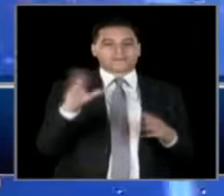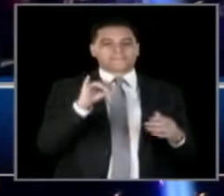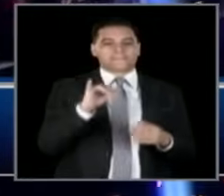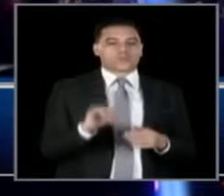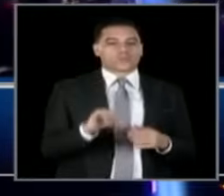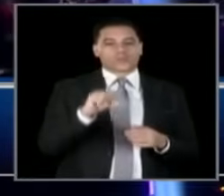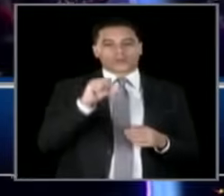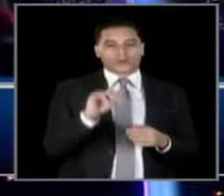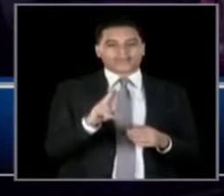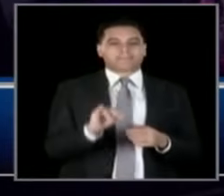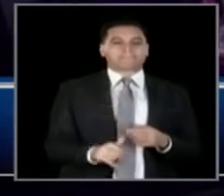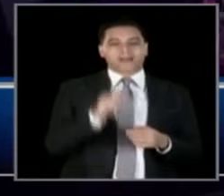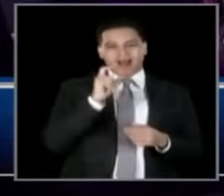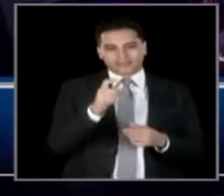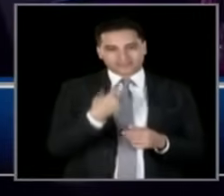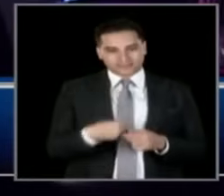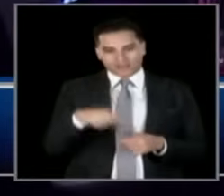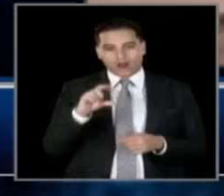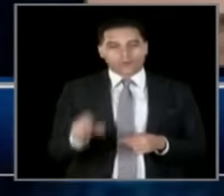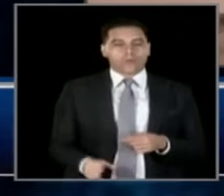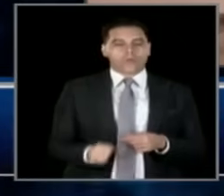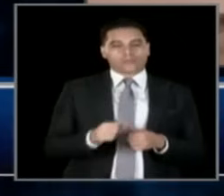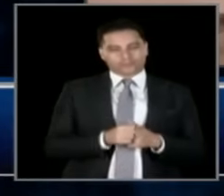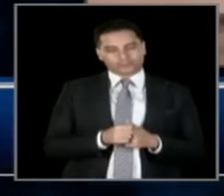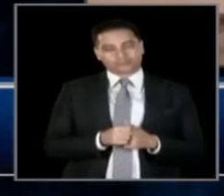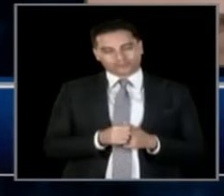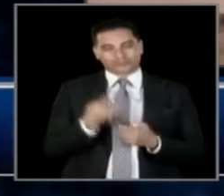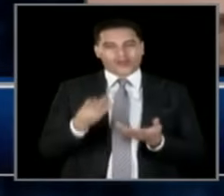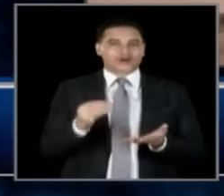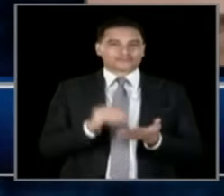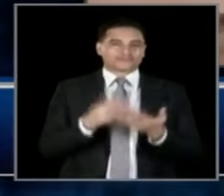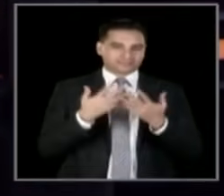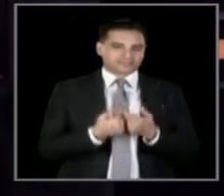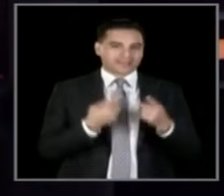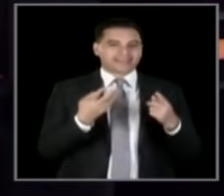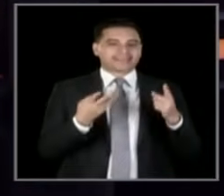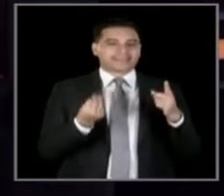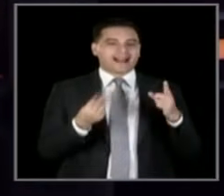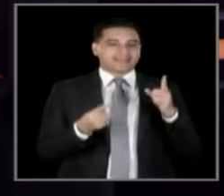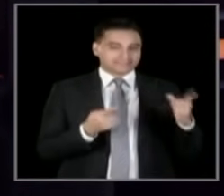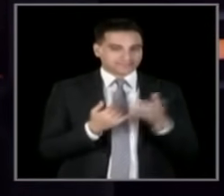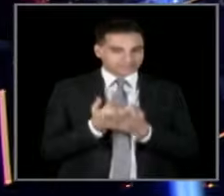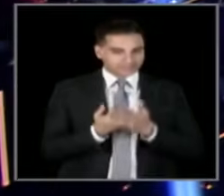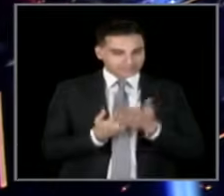ويتمان برافو عليك ياسمين حصنات نتيجة 30 الرفعي الغربية